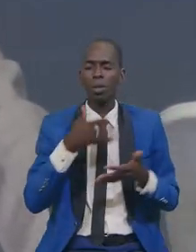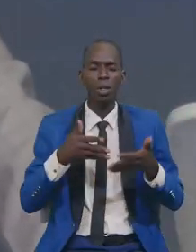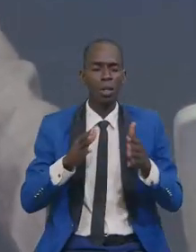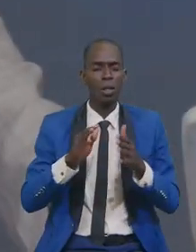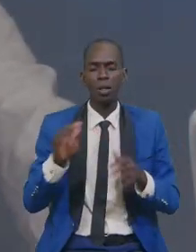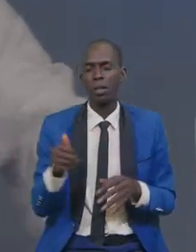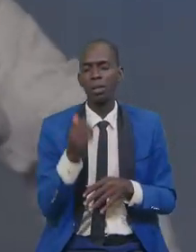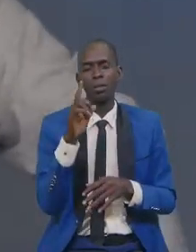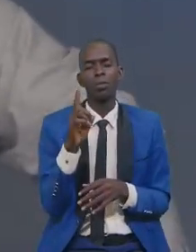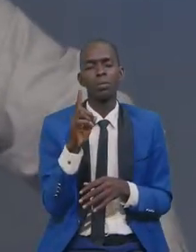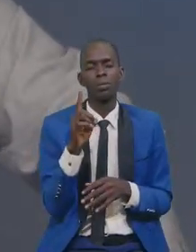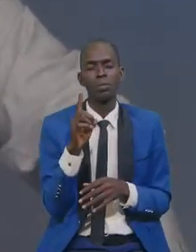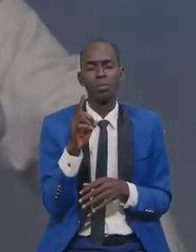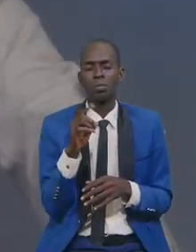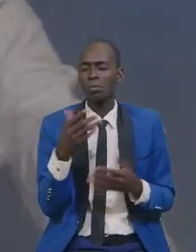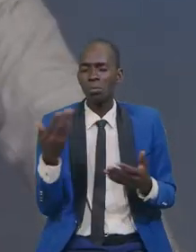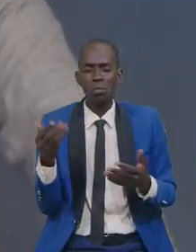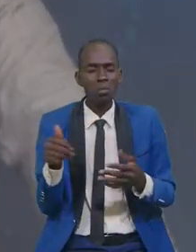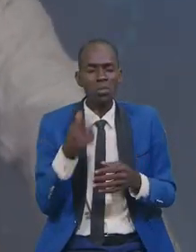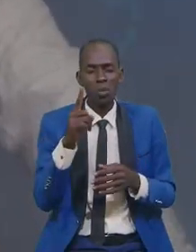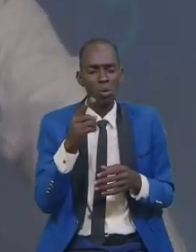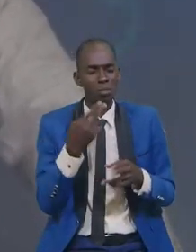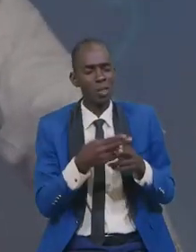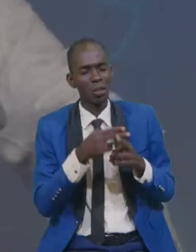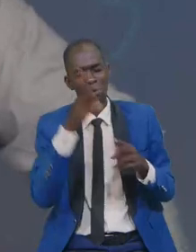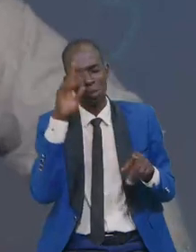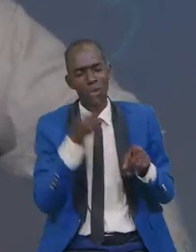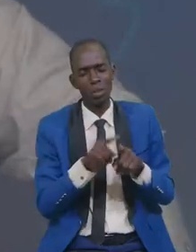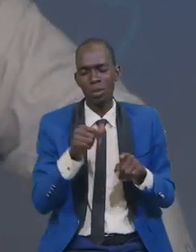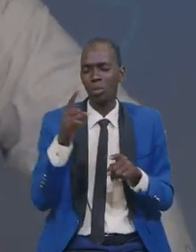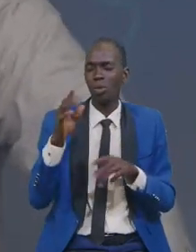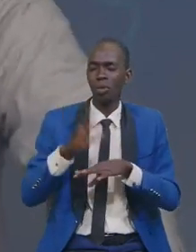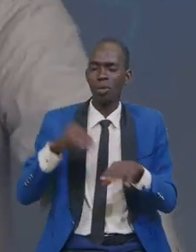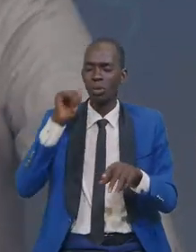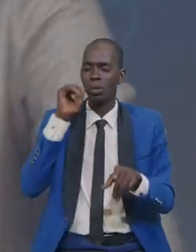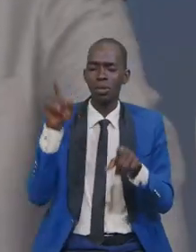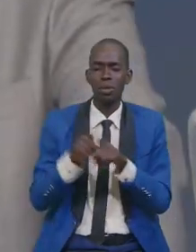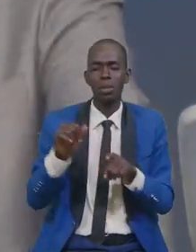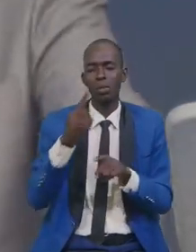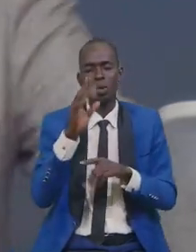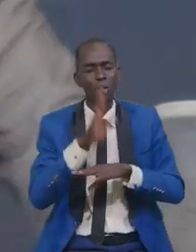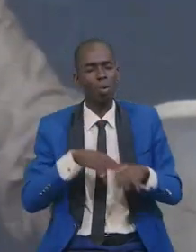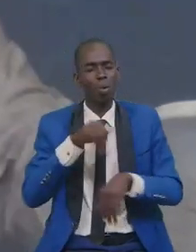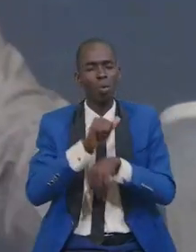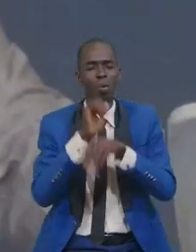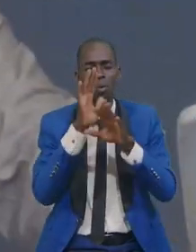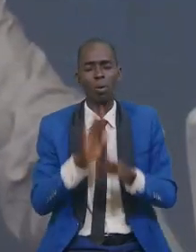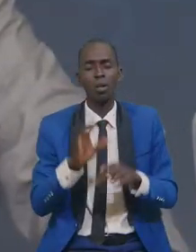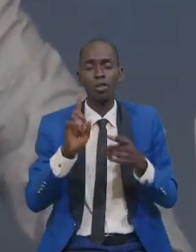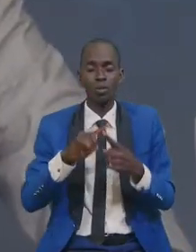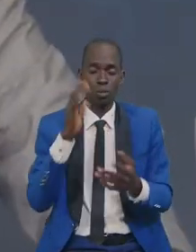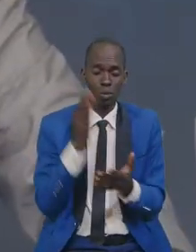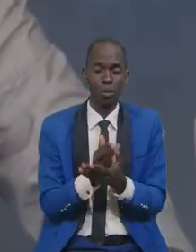Et tu ne permettras personne. Un soi-disant frère, une soi-disant sœur, un soi-disant